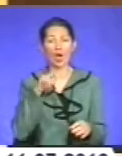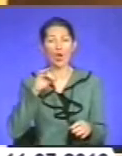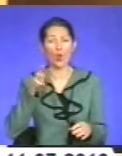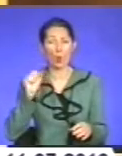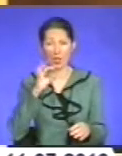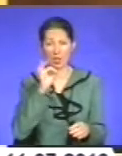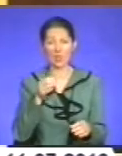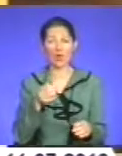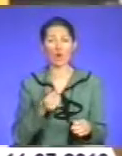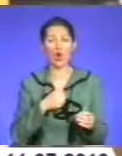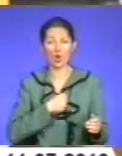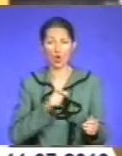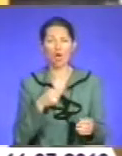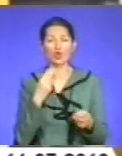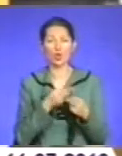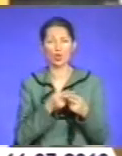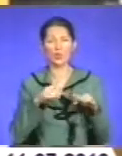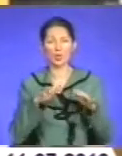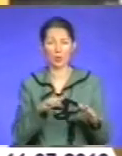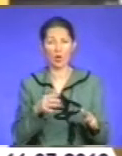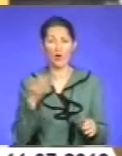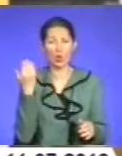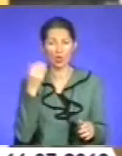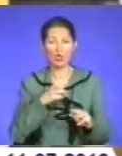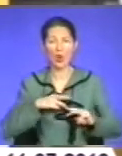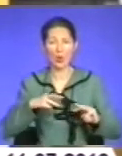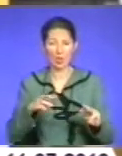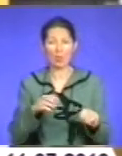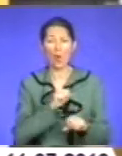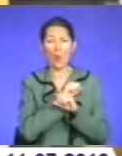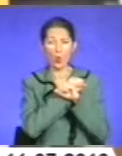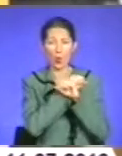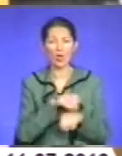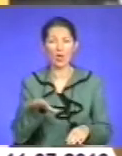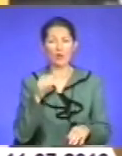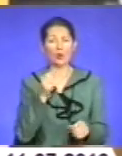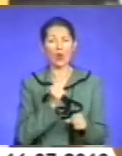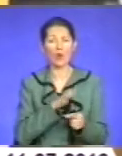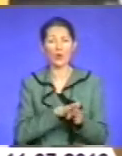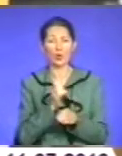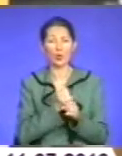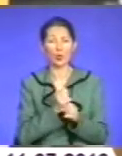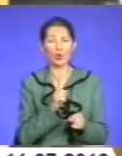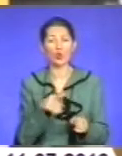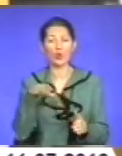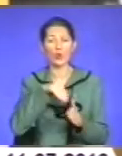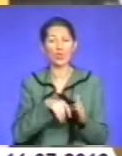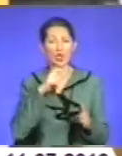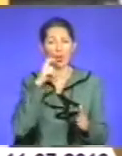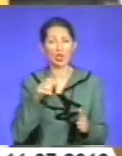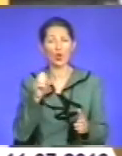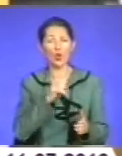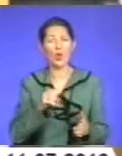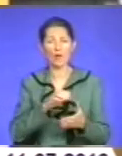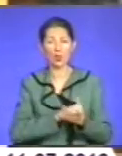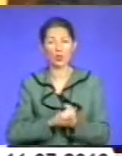колишнього прем'єр-міністра Юлії Тимошенко блокує всю виконану роботу щодо входження України до європейської спільноти. Водночас він додав, що